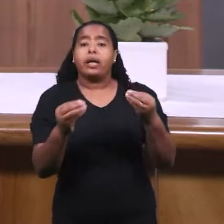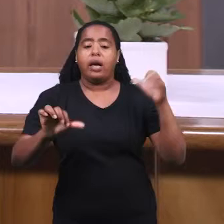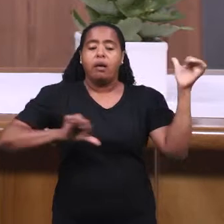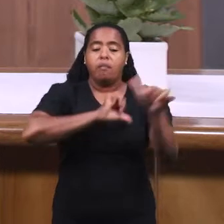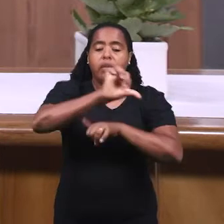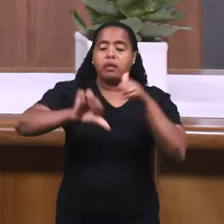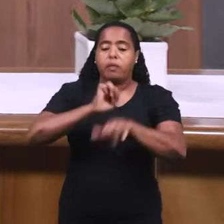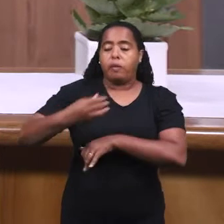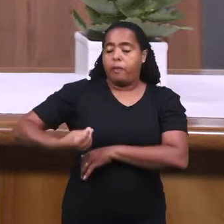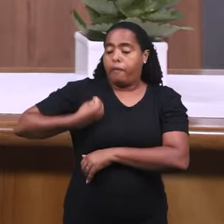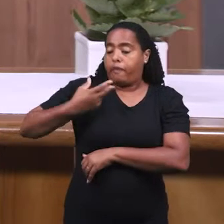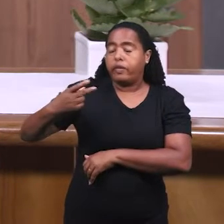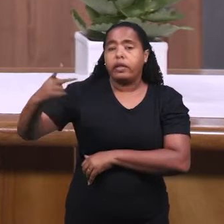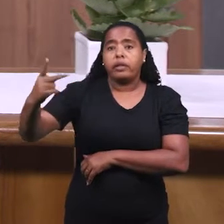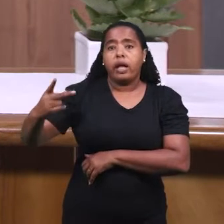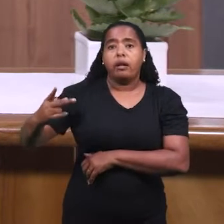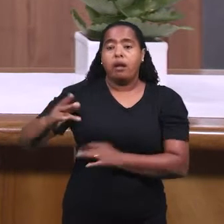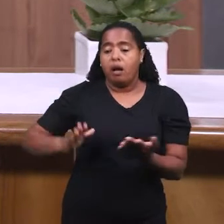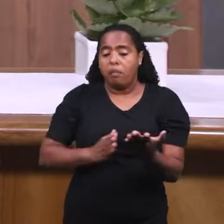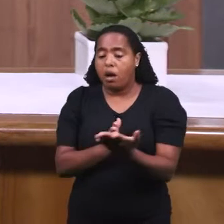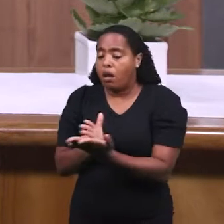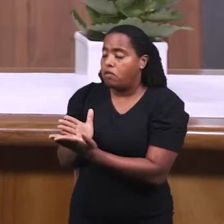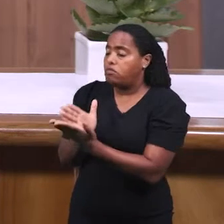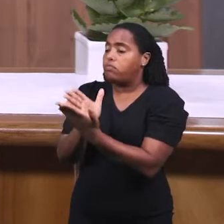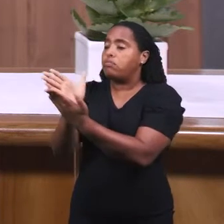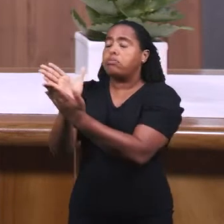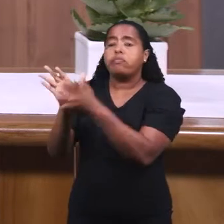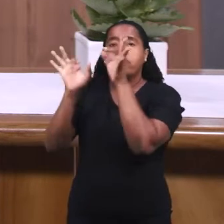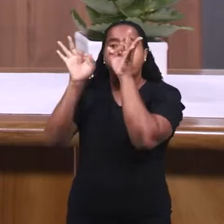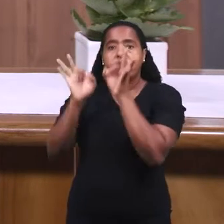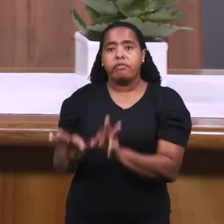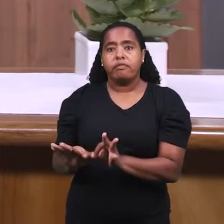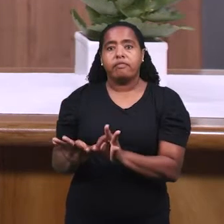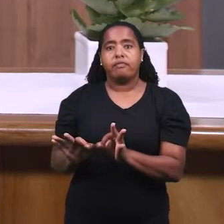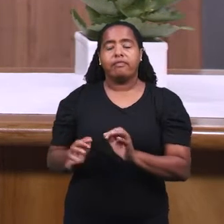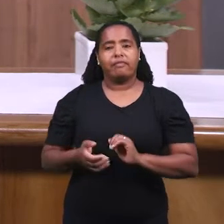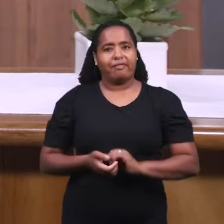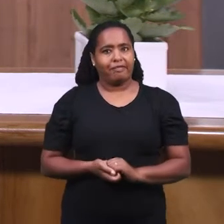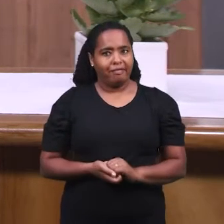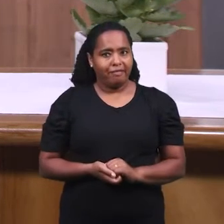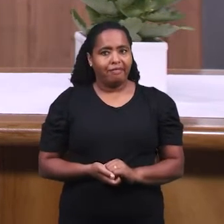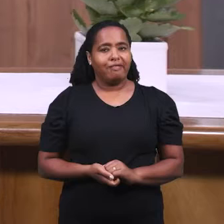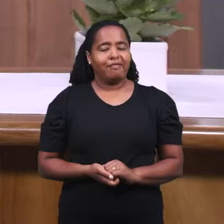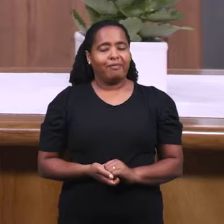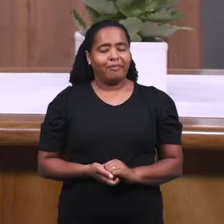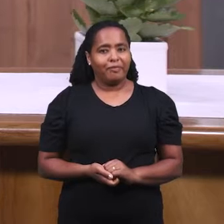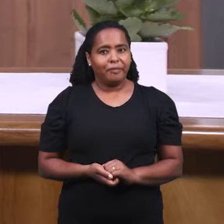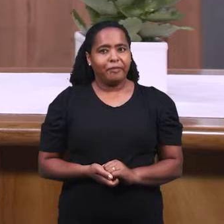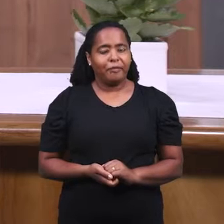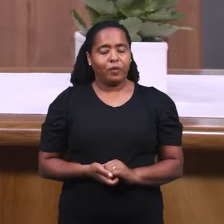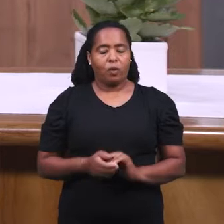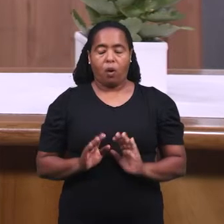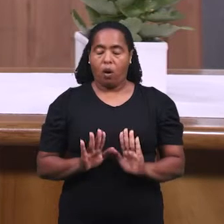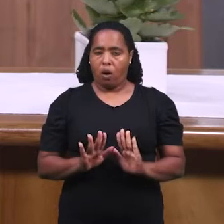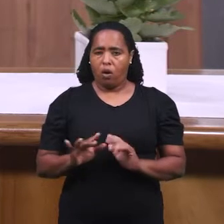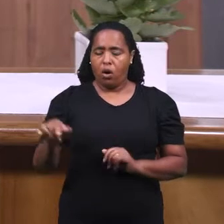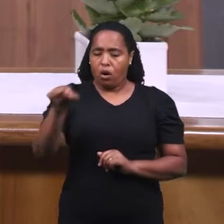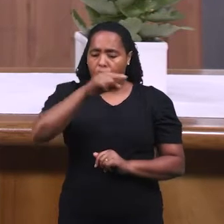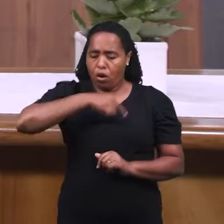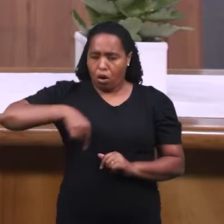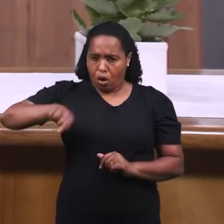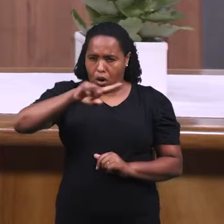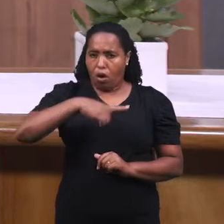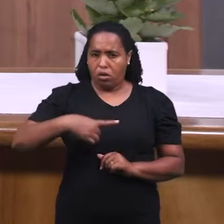чтобы преобратить их, чтобы поправить пути их, чтобы привести их в вечность. Мы живем в